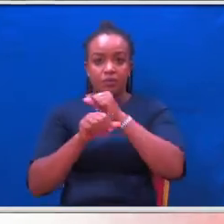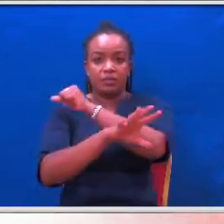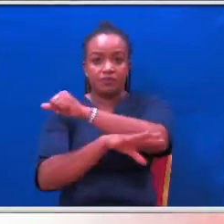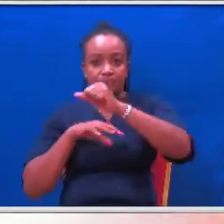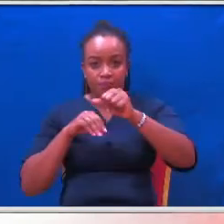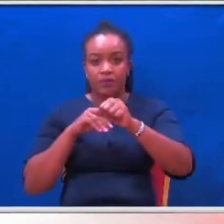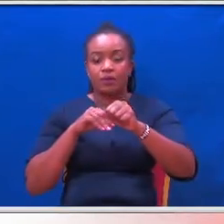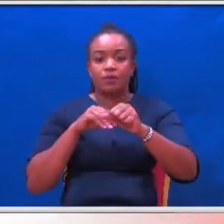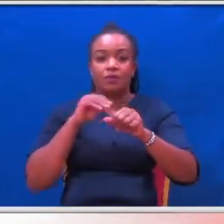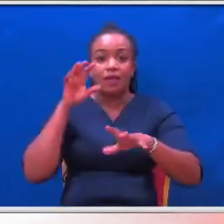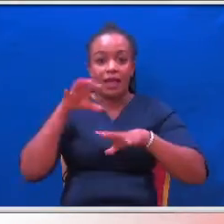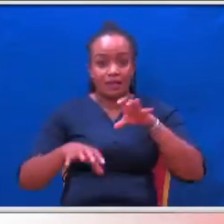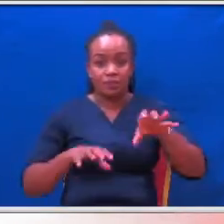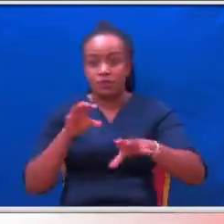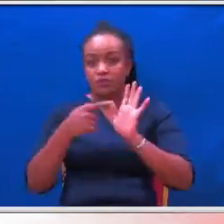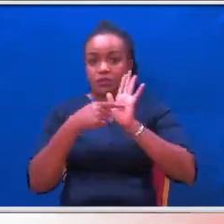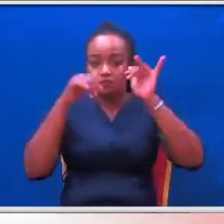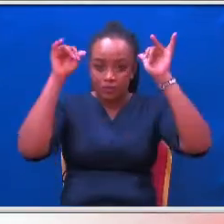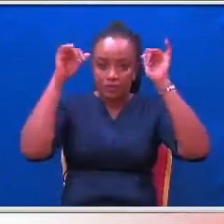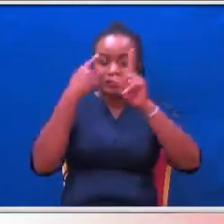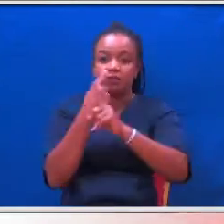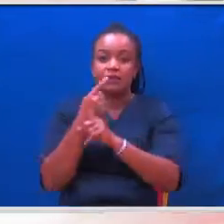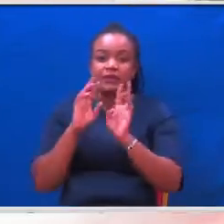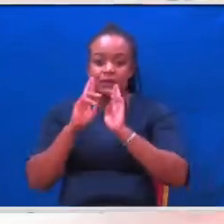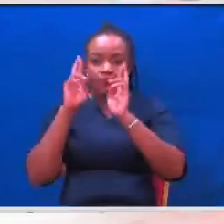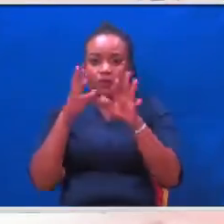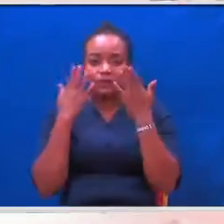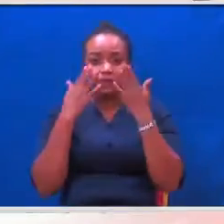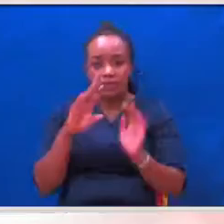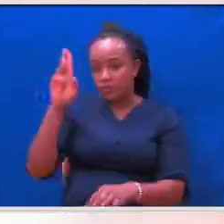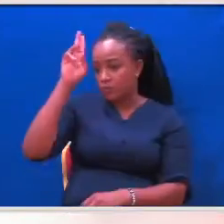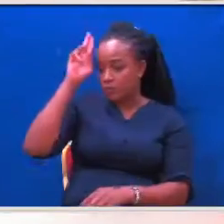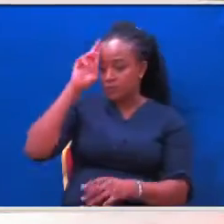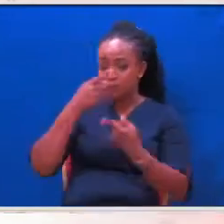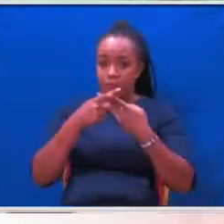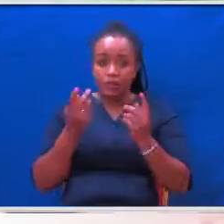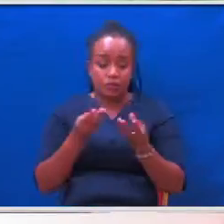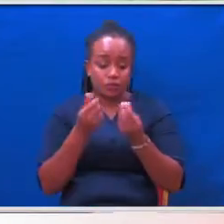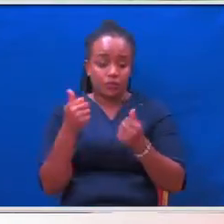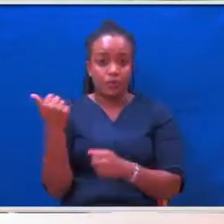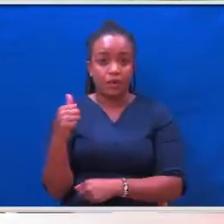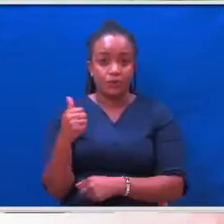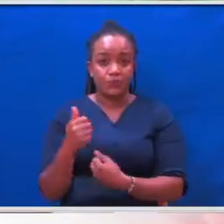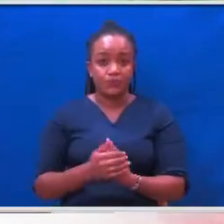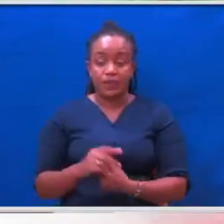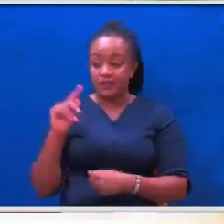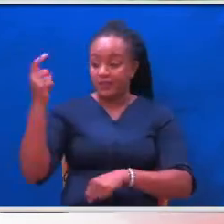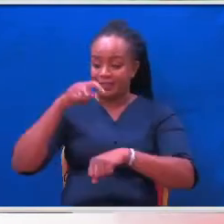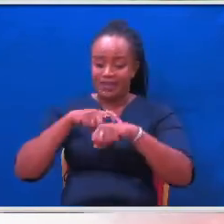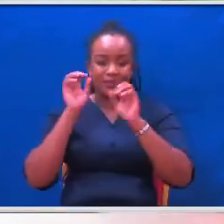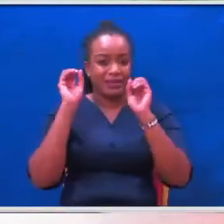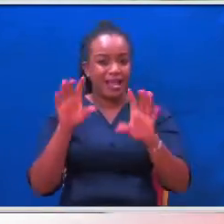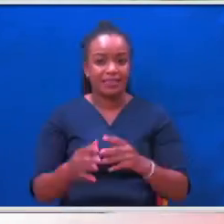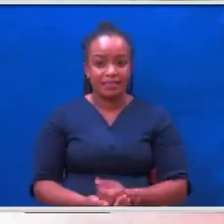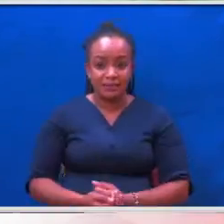Anasema kesi nyingi zilizowasilishwa katika vituo vya polisi zingali zikisubiri kutatuliwa. Na sio mara ya kwanza.